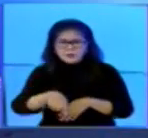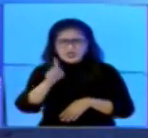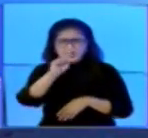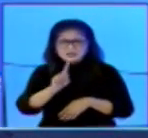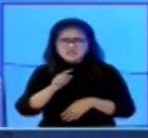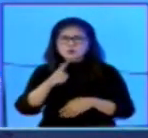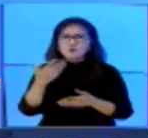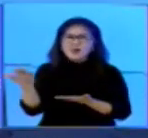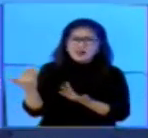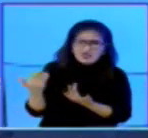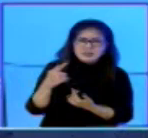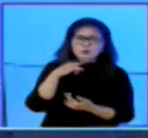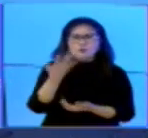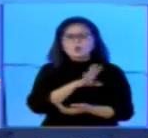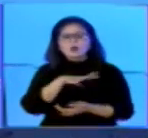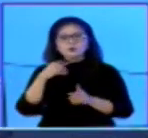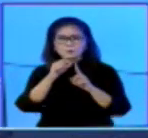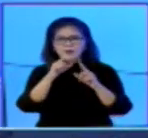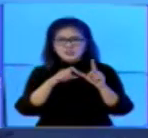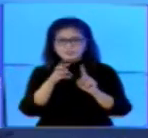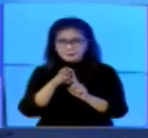pelanggan selama masa PSBB.